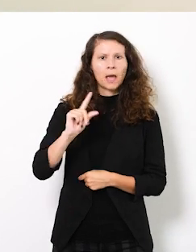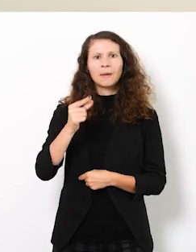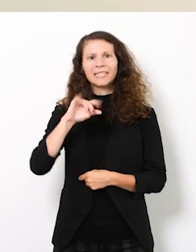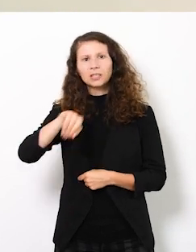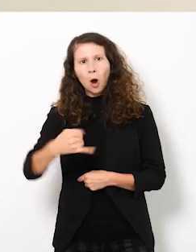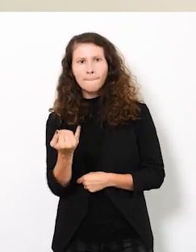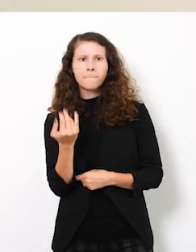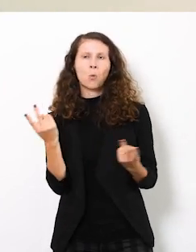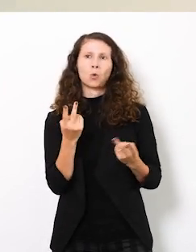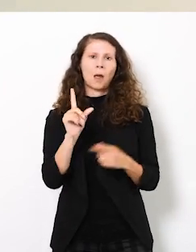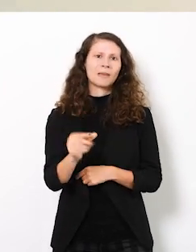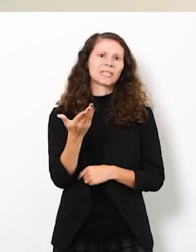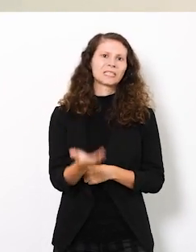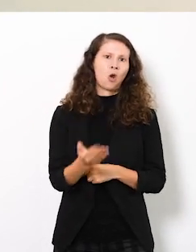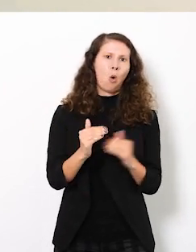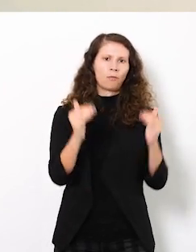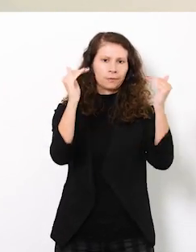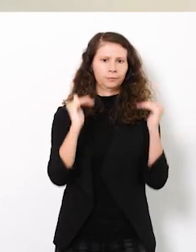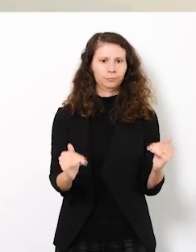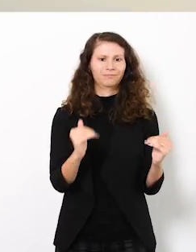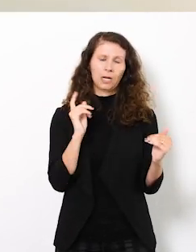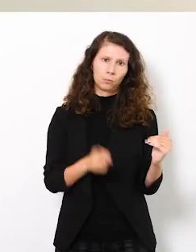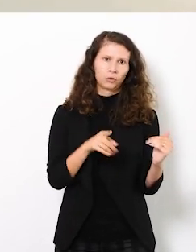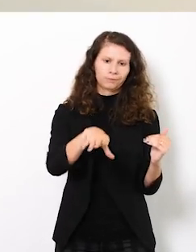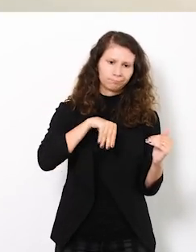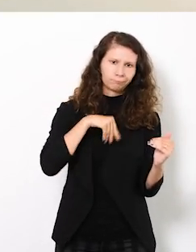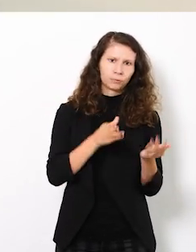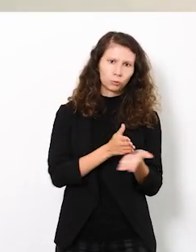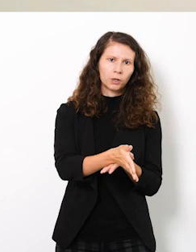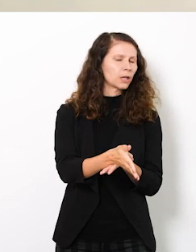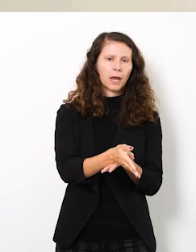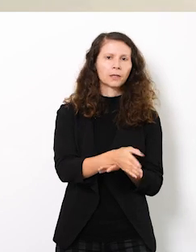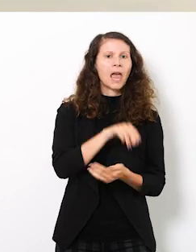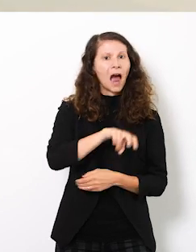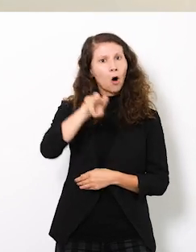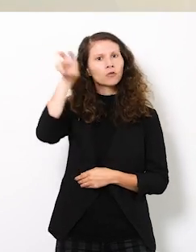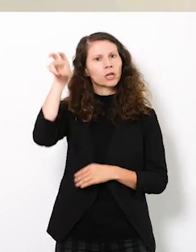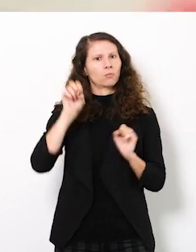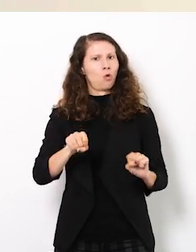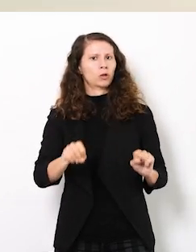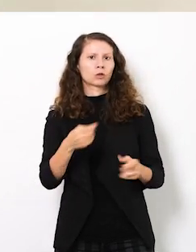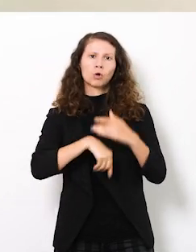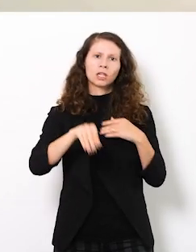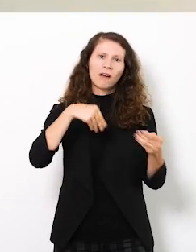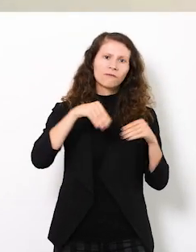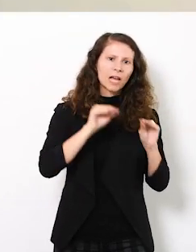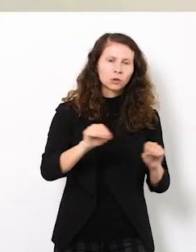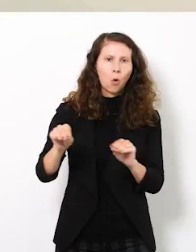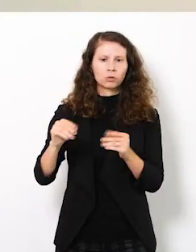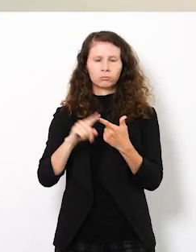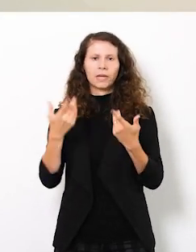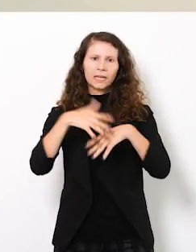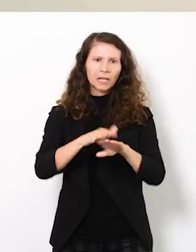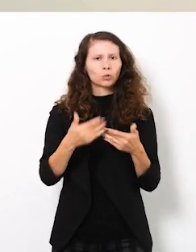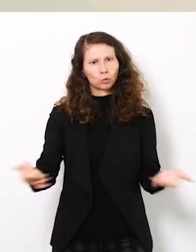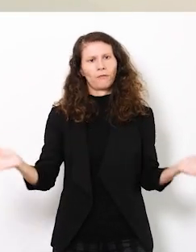oder auf Mindestlohnniveau arbeiten muss, sondern dass es eine Aufstiegsmobilität gibt durch Qualifikation, durch Integration und